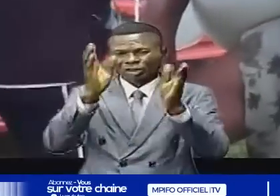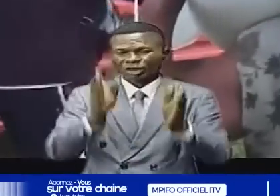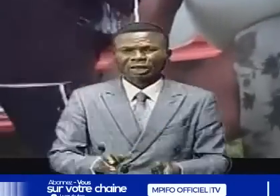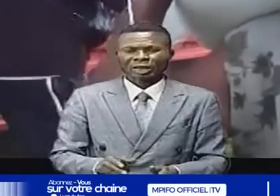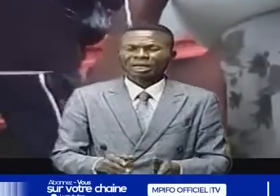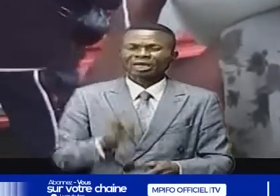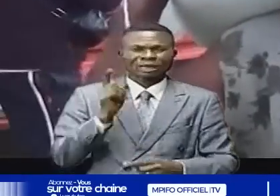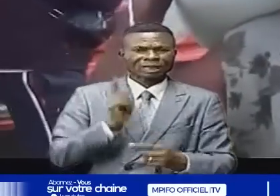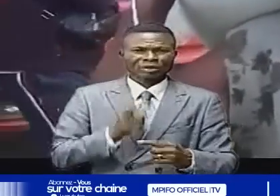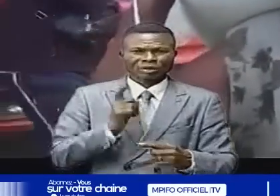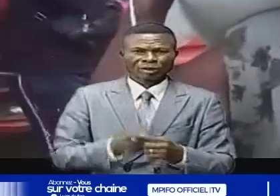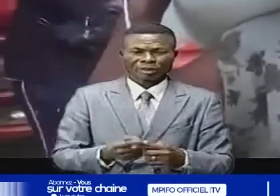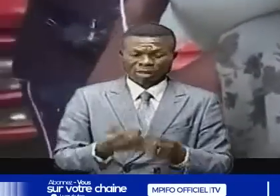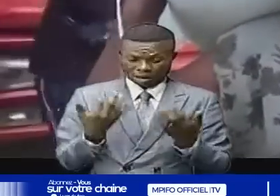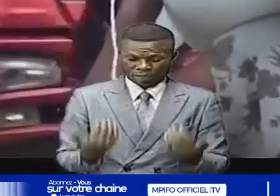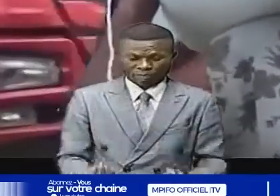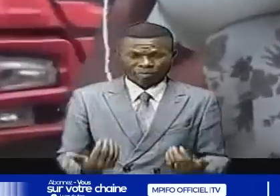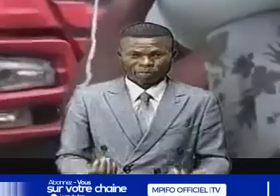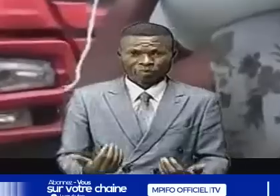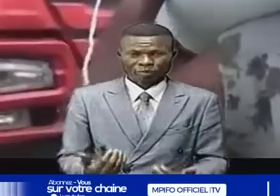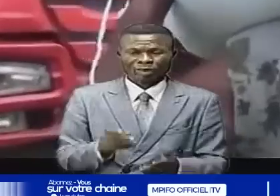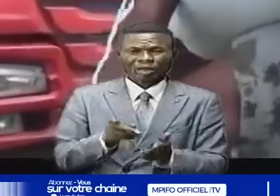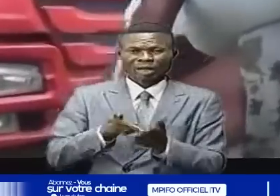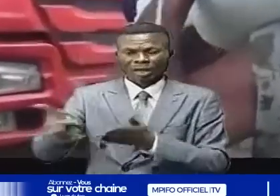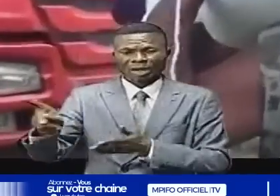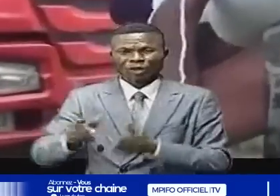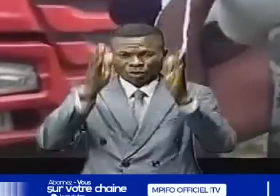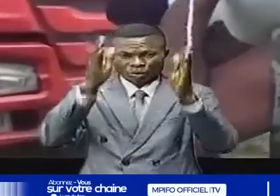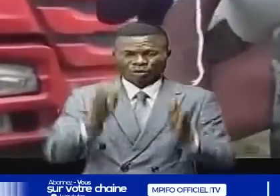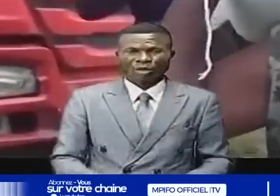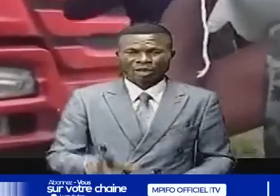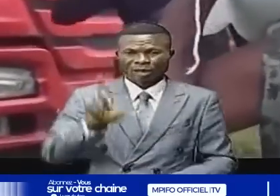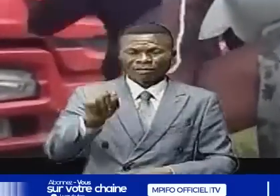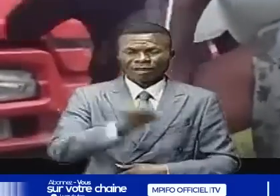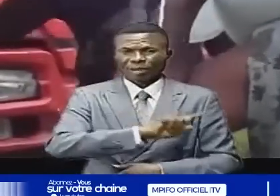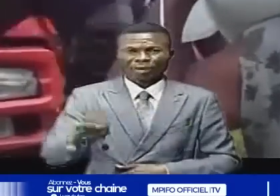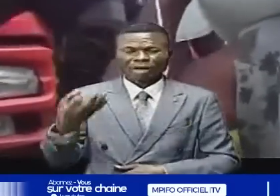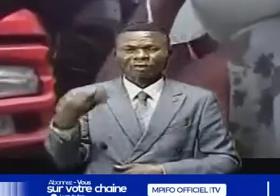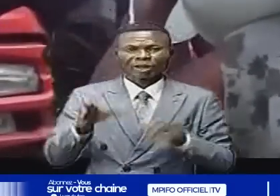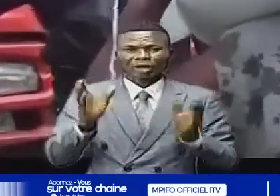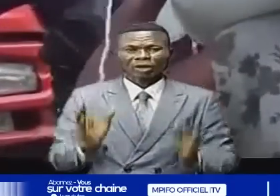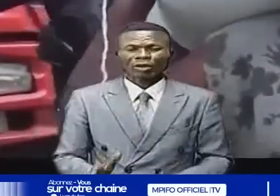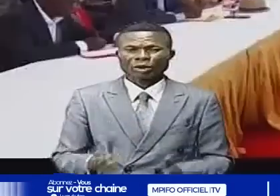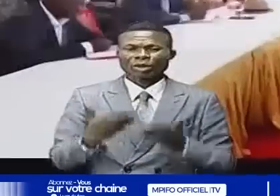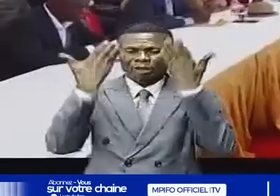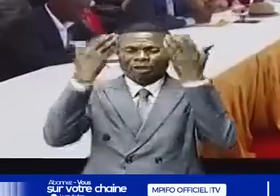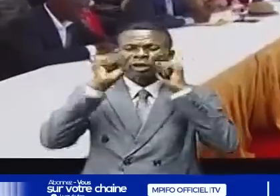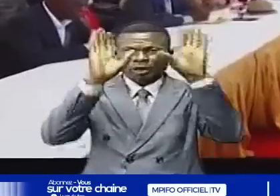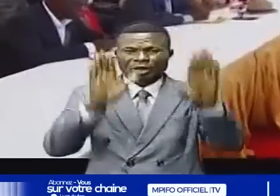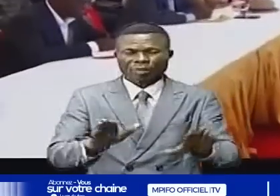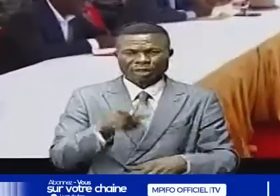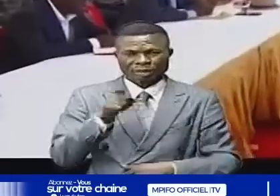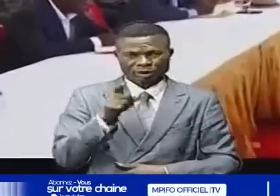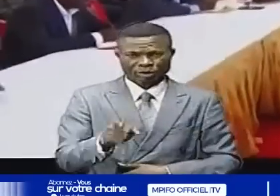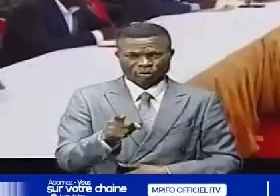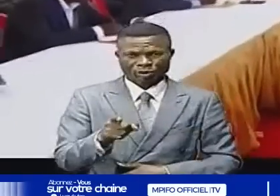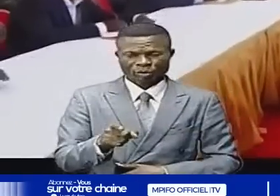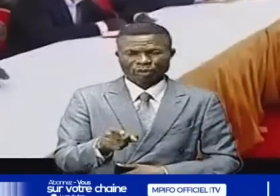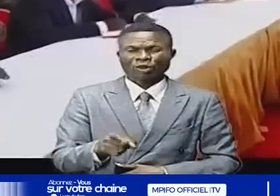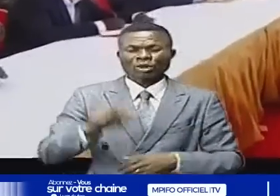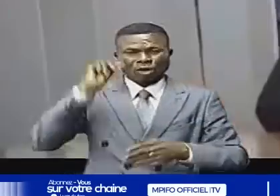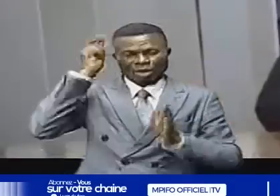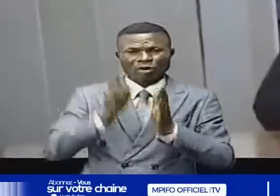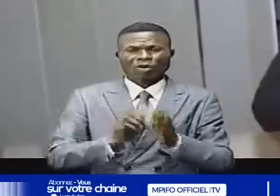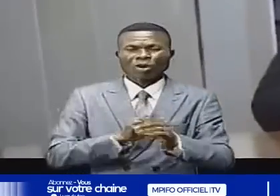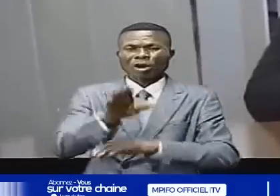francs. Mais aujourd'hui, j'ai acheté un sac à 20 000 francs congolais. Que Dieu vous bénisse. L'autorité provinciale a chargé son